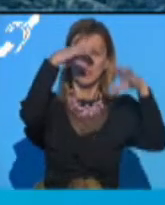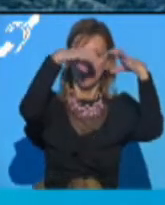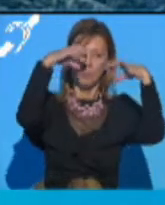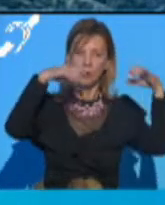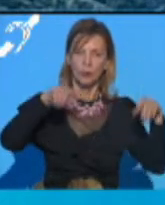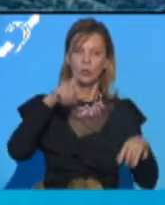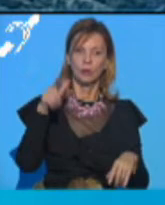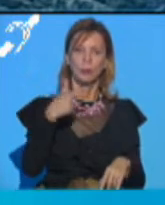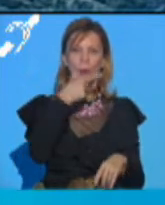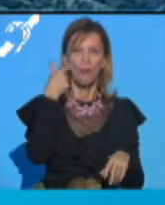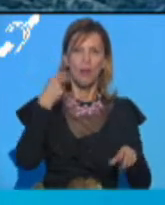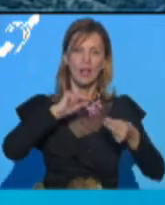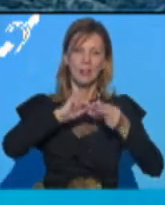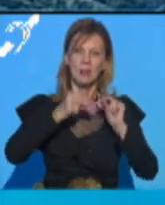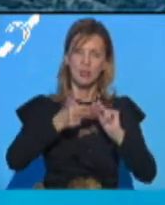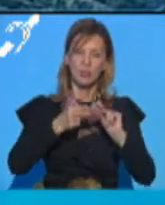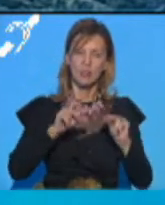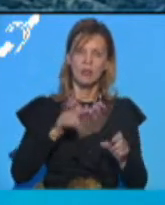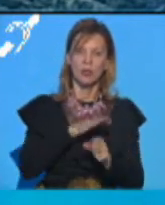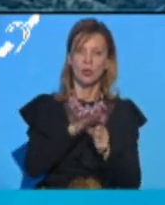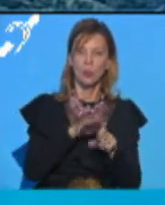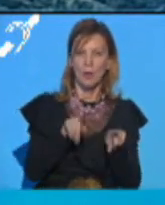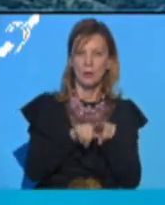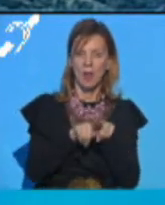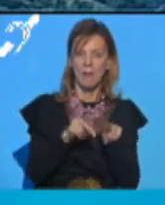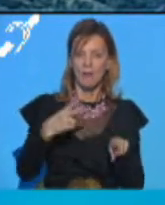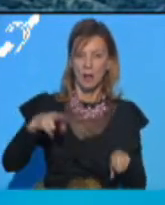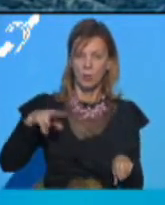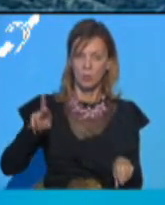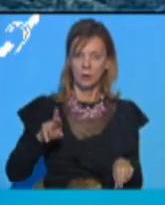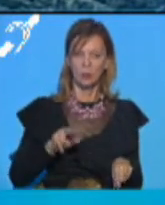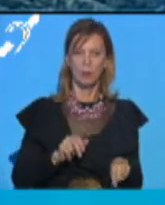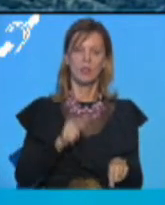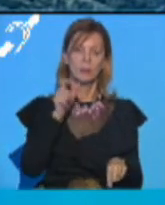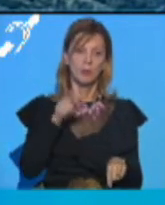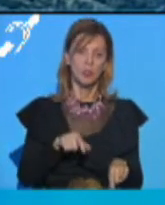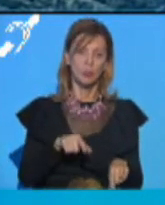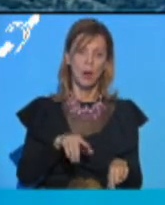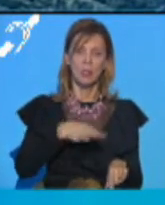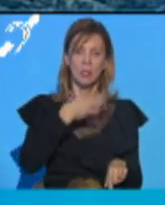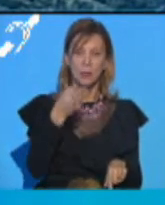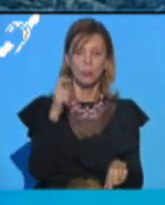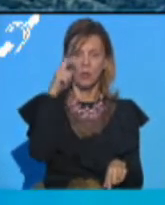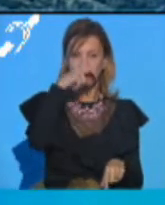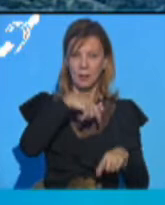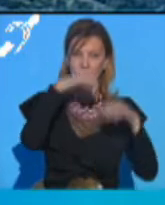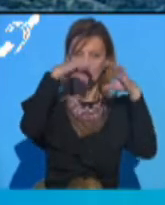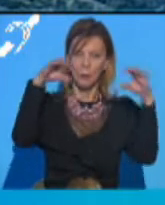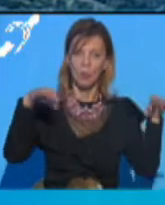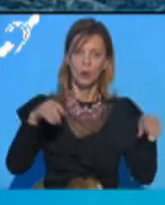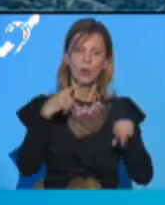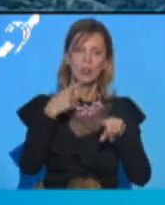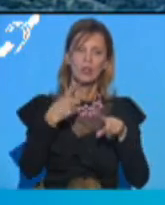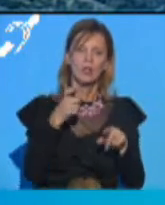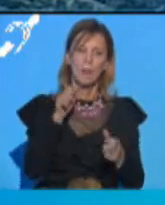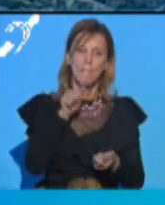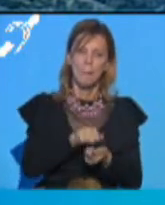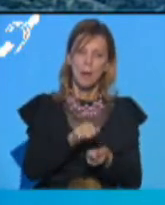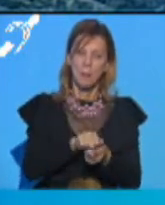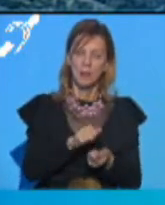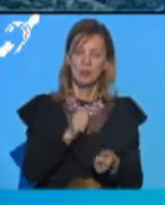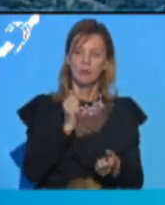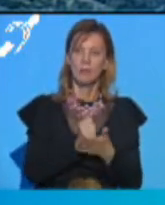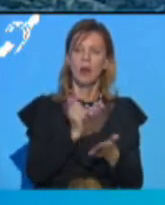o vară secetoasă și toamna a continuat tot fără ploi. Spre disperarea fermierilor, oamenii se plâng că lipsa precipitațiilor din sol creează